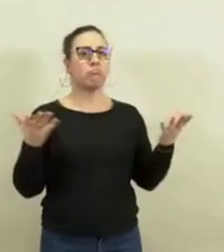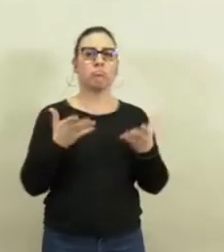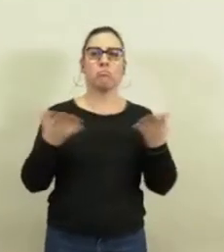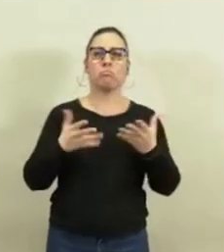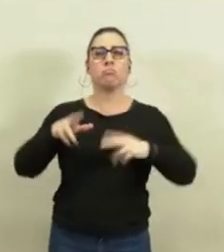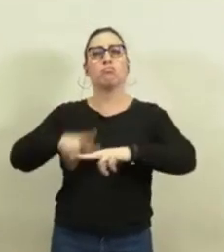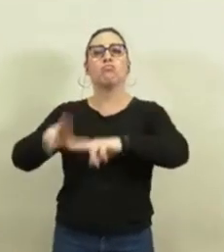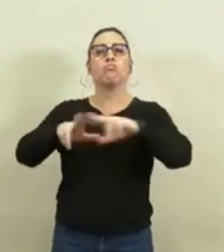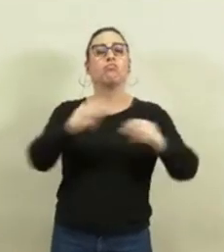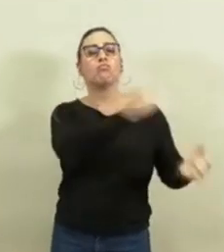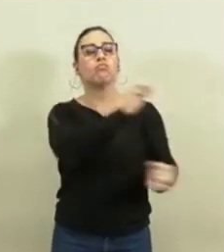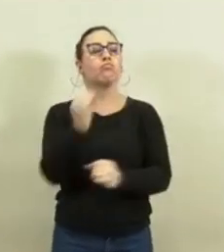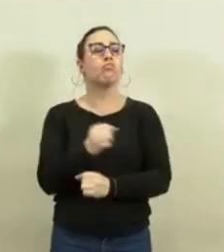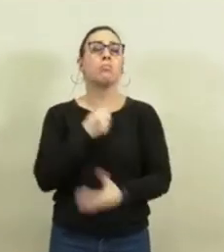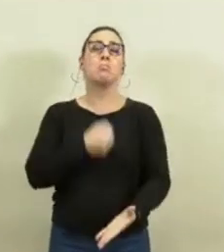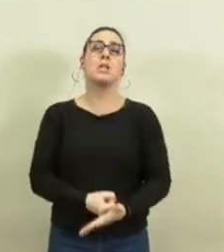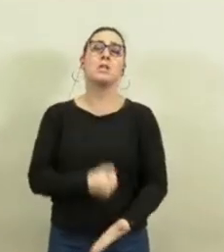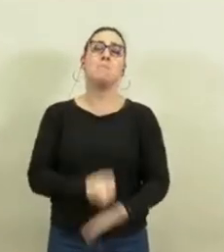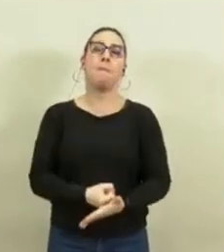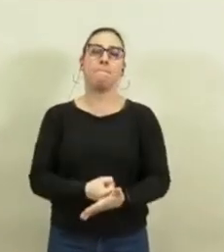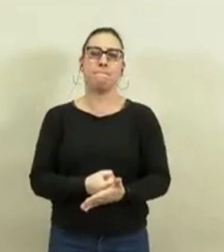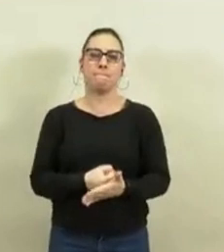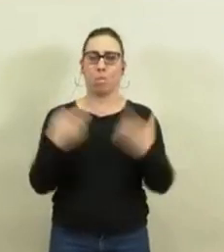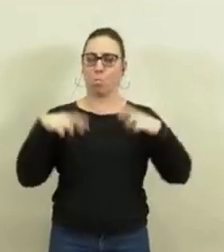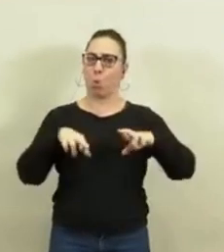d'entretien faible des voiries. Cette décision